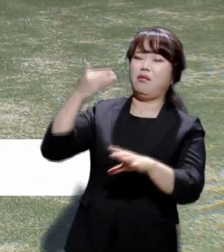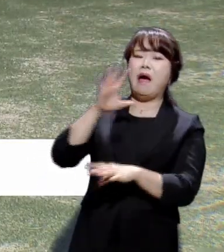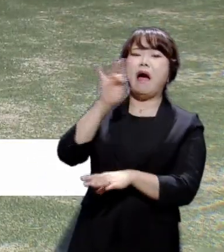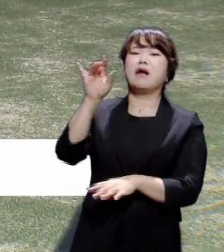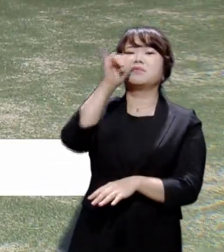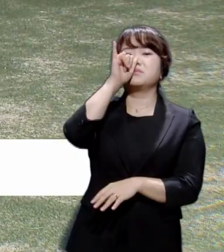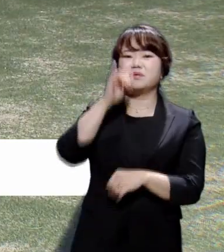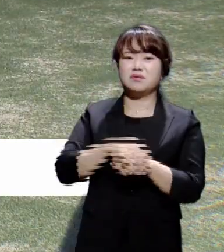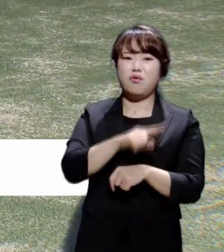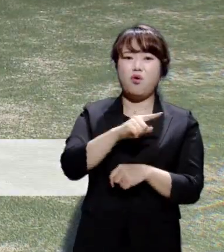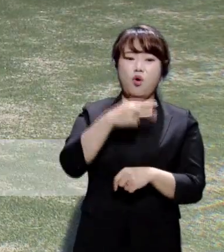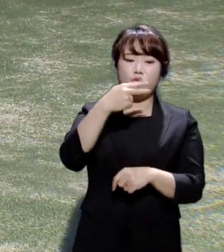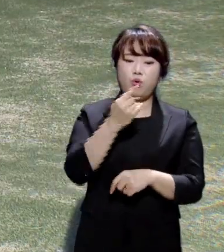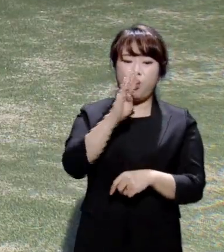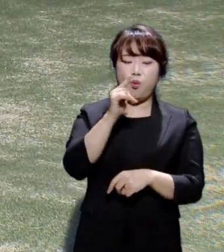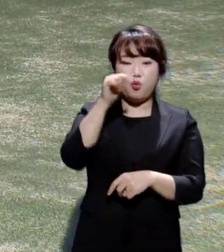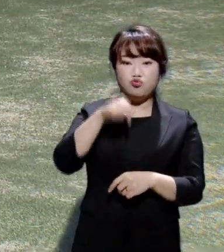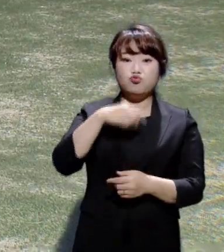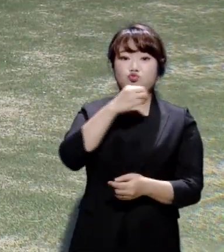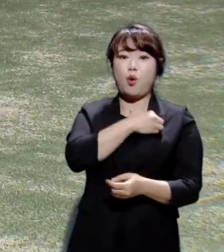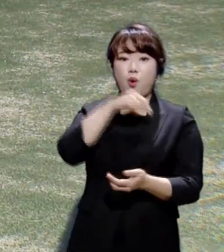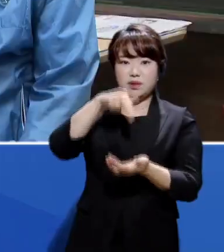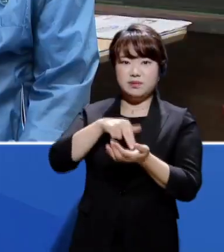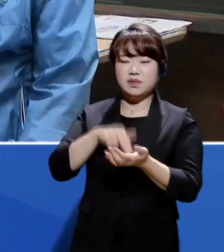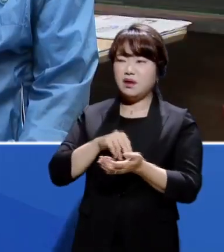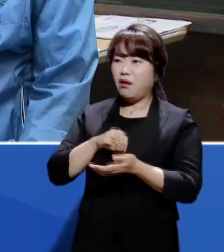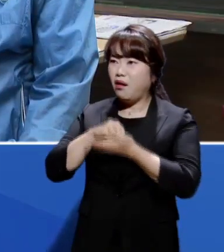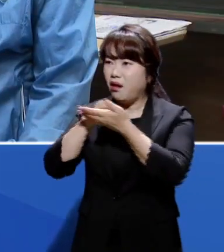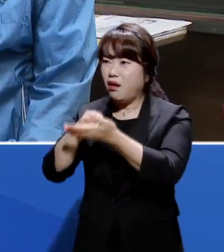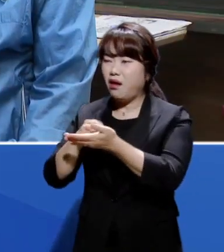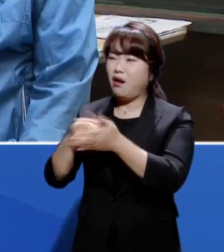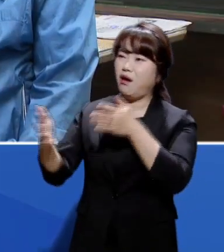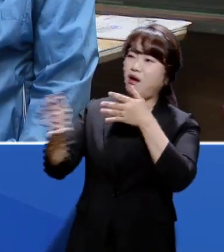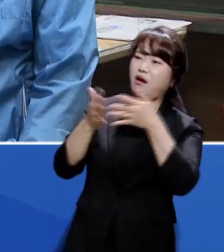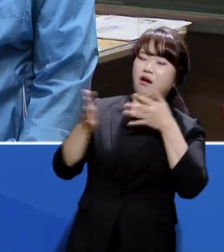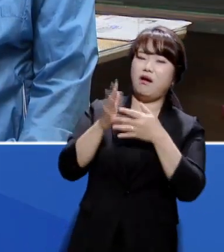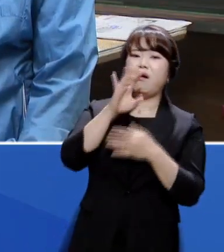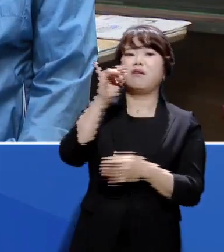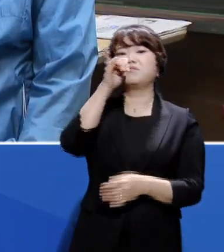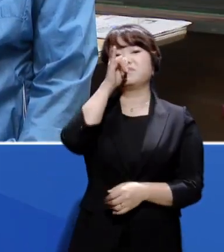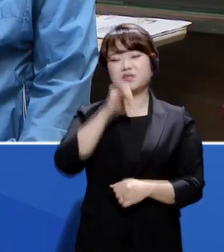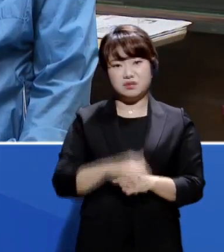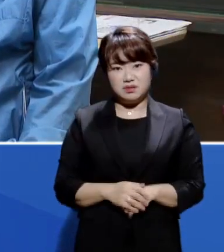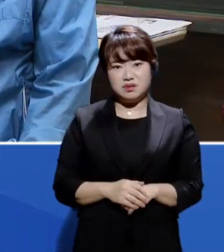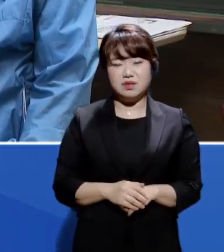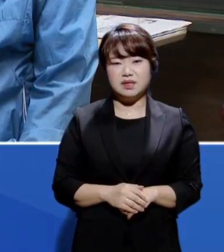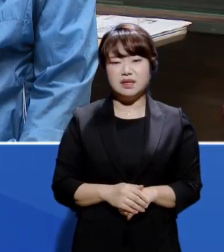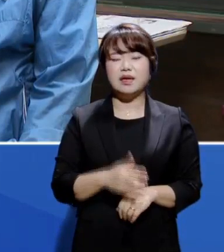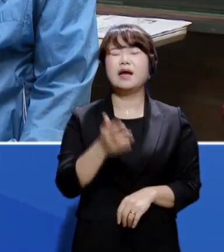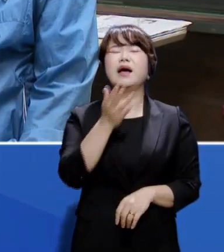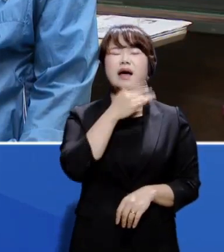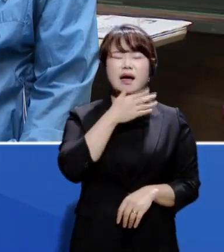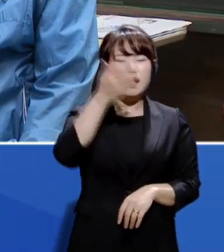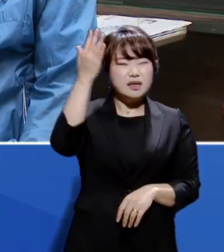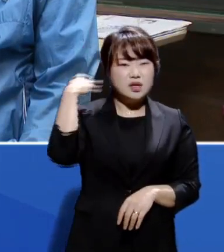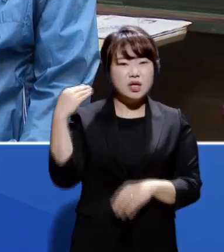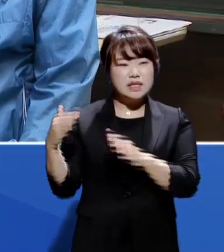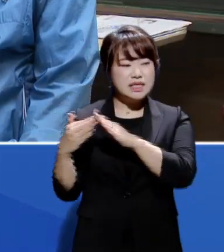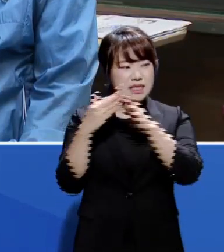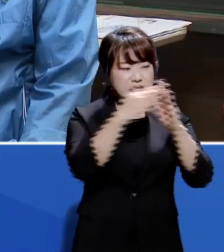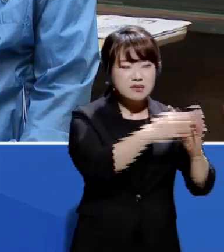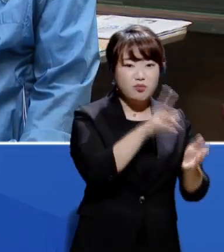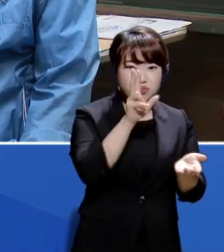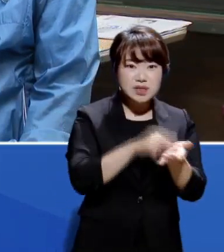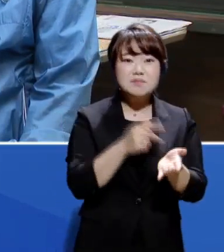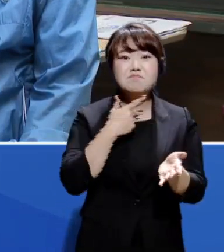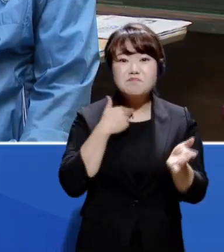우리 회원들은 피해를 많이 보고 있었죠. 네, 그 당시에도 경기장 이전 문제가 있었는데 올해 또다시